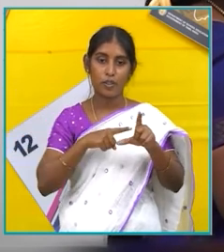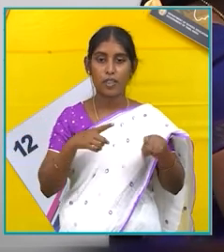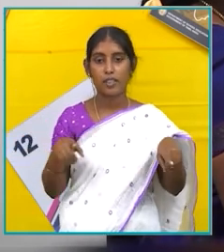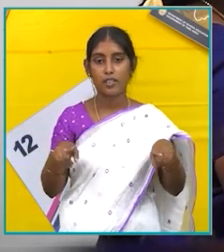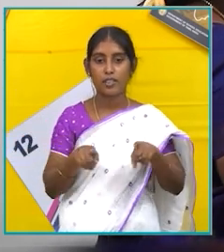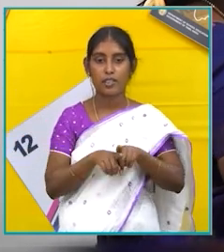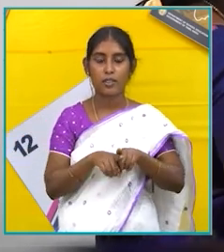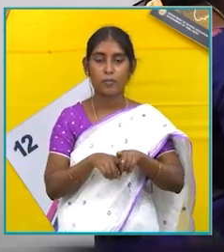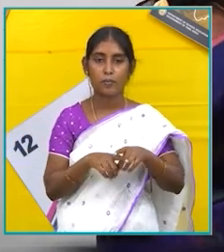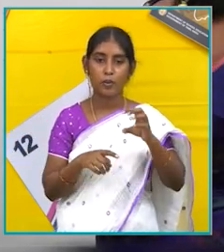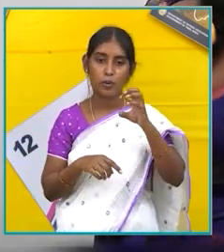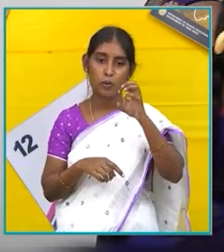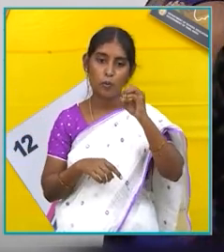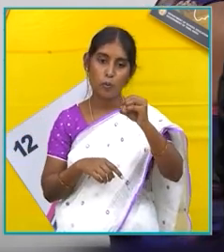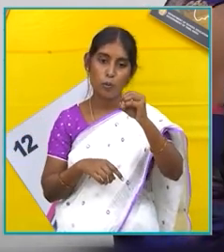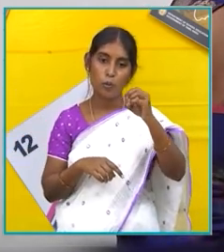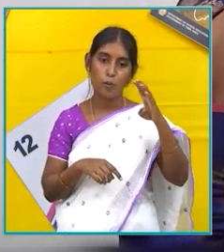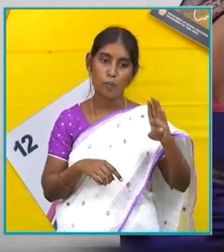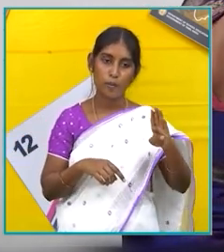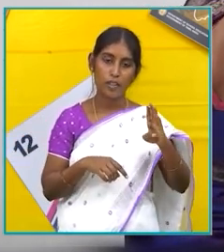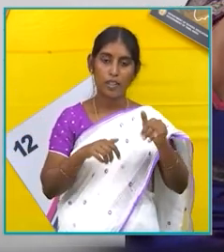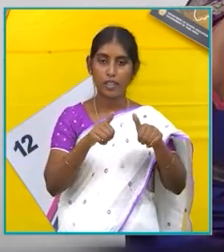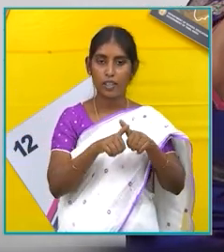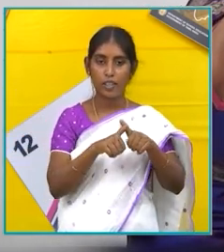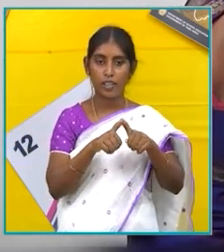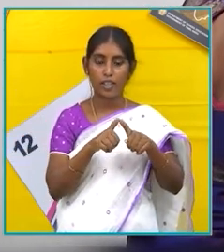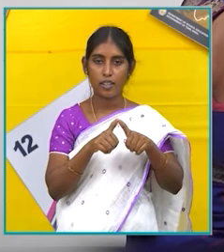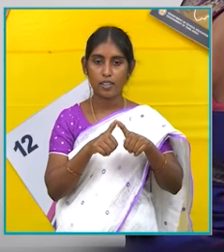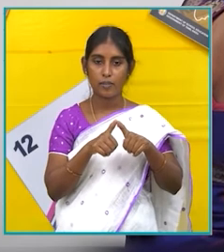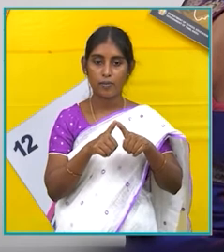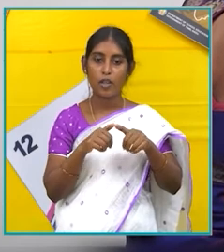அப்போ OBA கோணம்